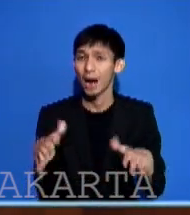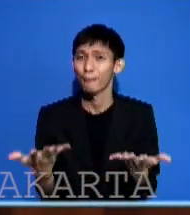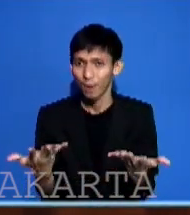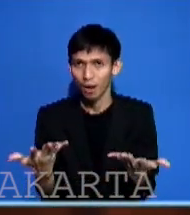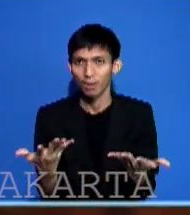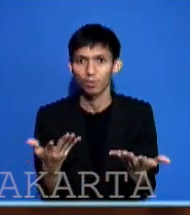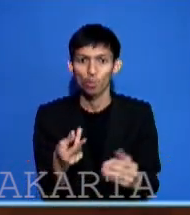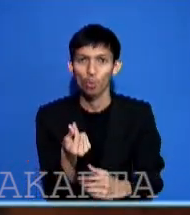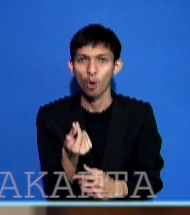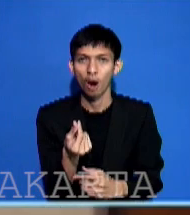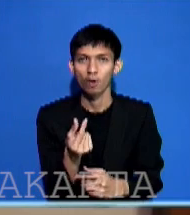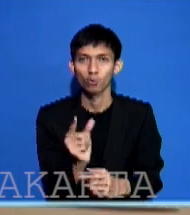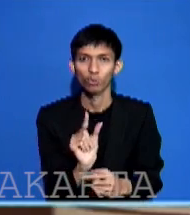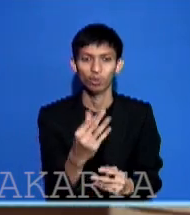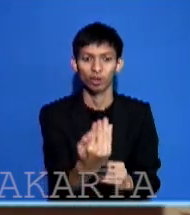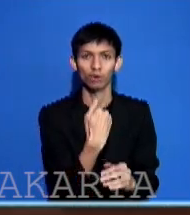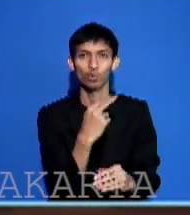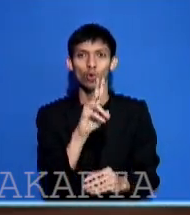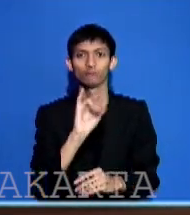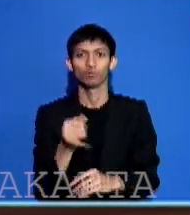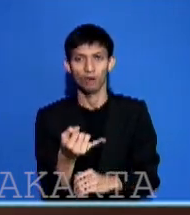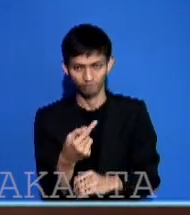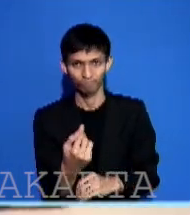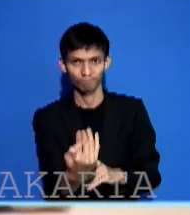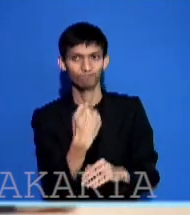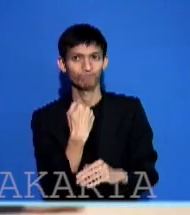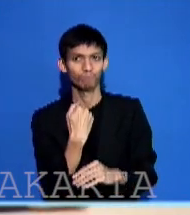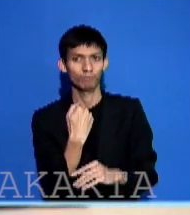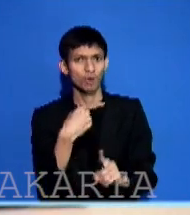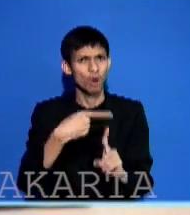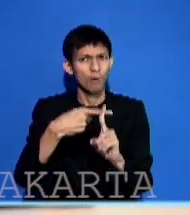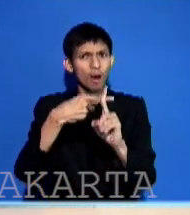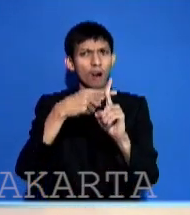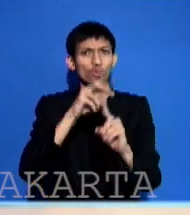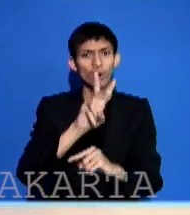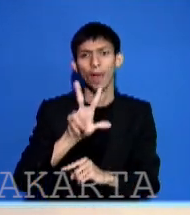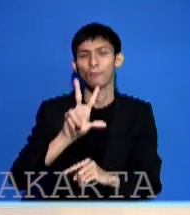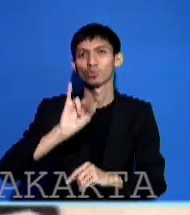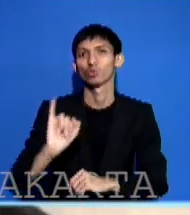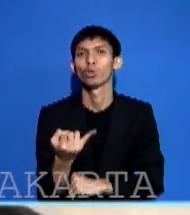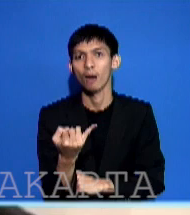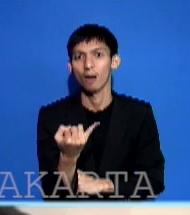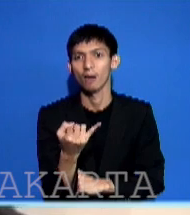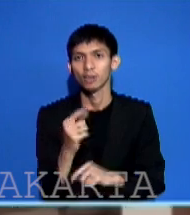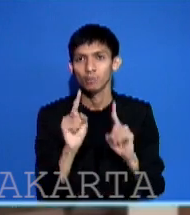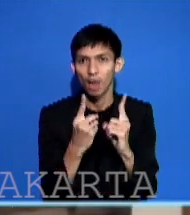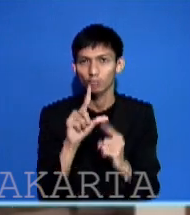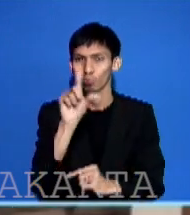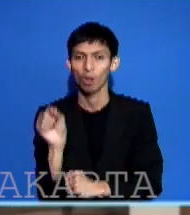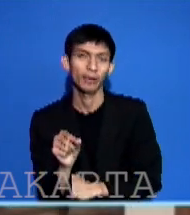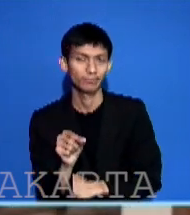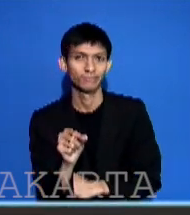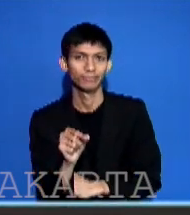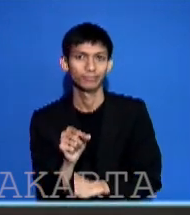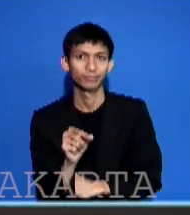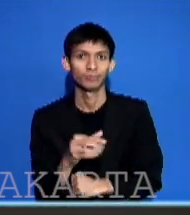mampu melunasi hutang 2 juta rupiah dan telah berbunga menjadi 28 juta rupiah dalam waktu 11 bulan.